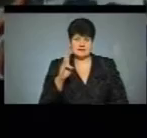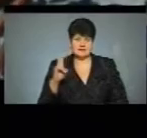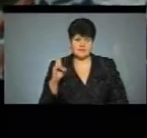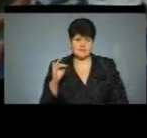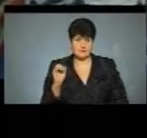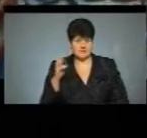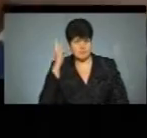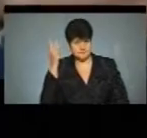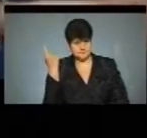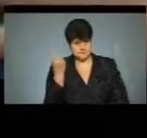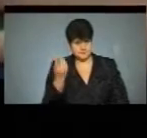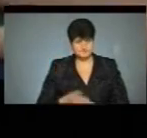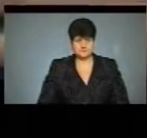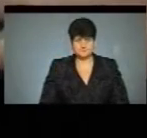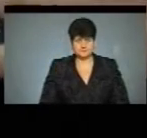району Хмельницької області.